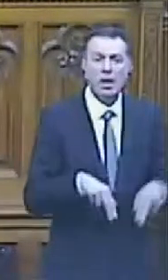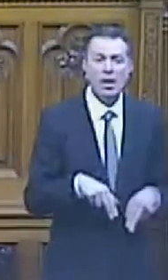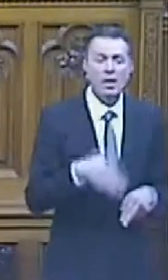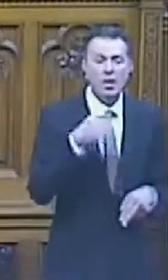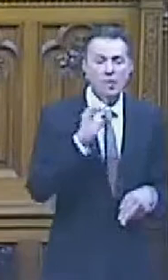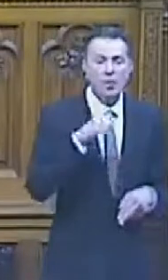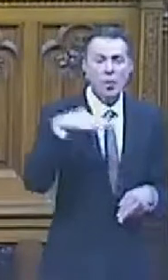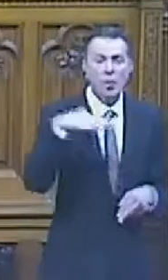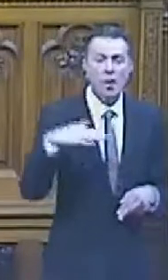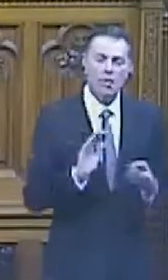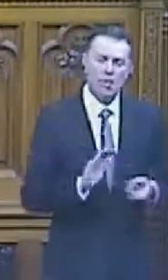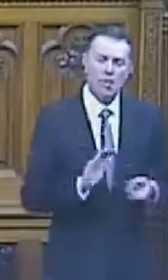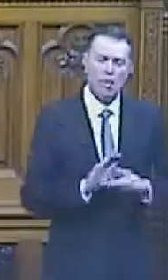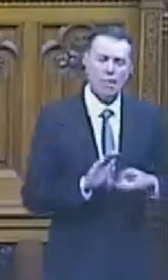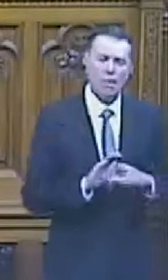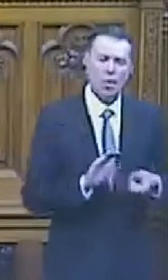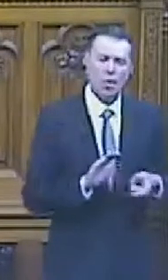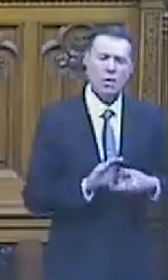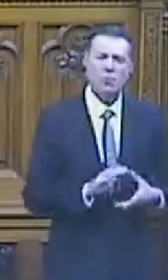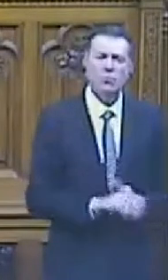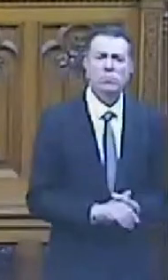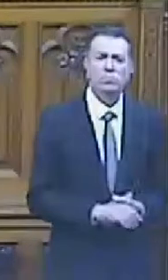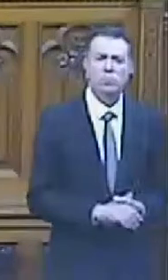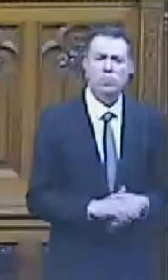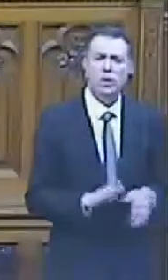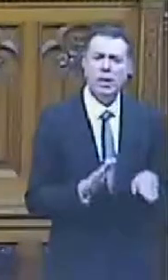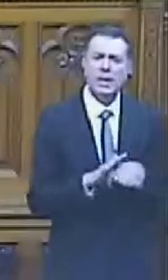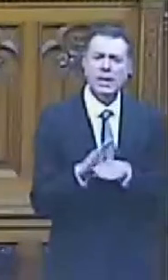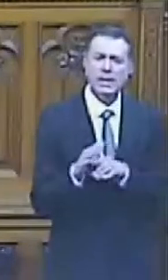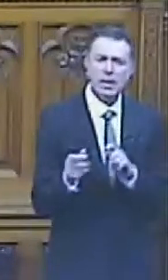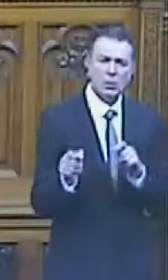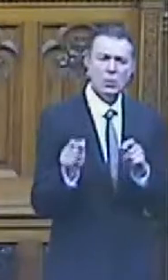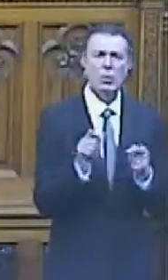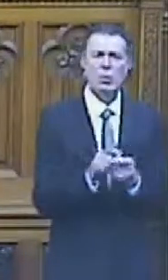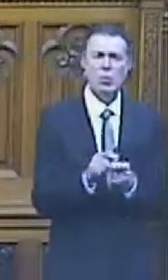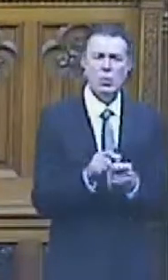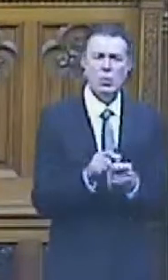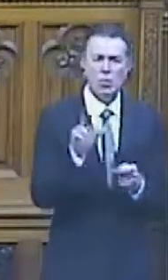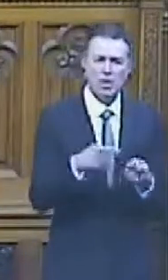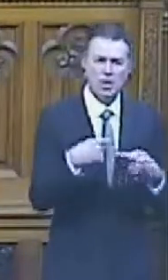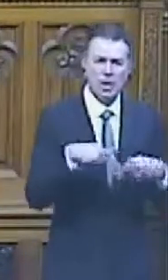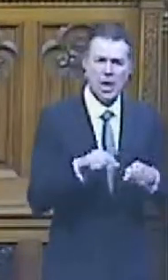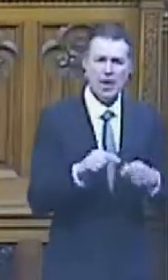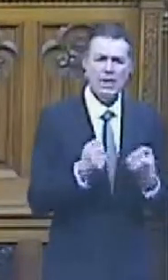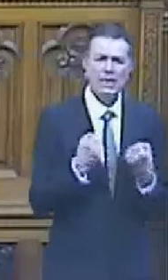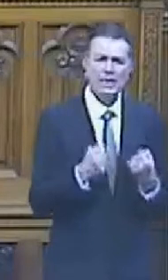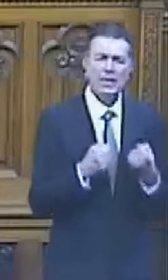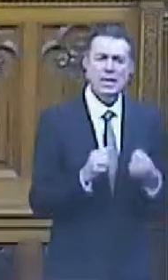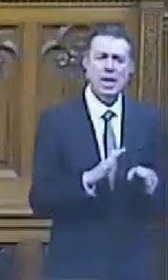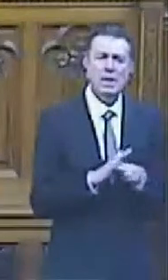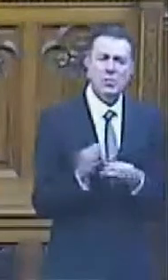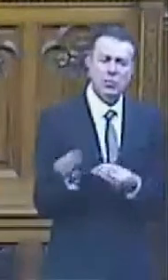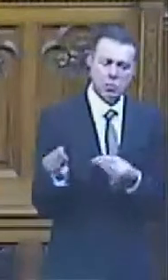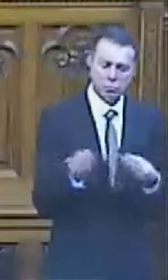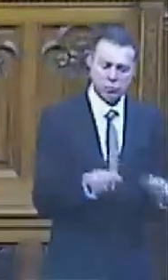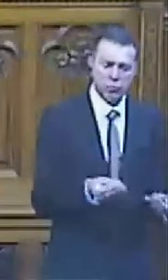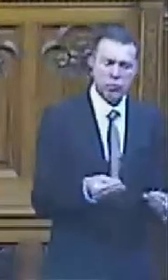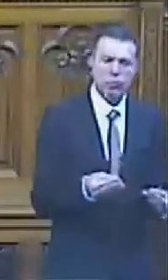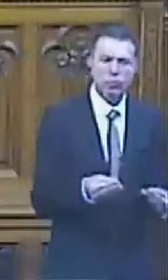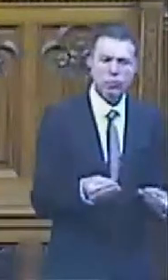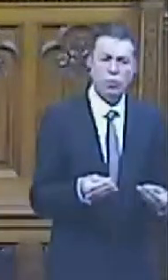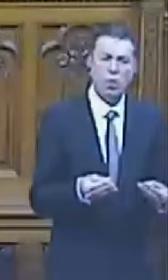Frauenberger auffordern, auch hier einen Novellenentwurf zum Wiener Landessicherheitsgesetz uns vorzulegen, um